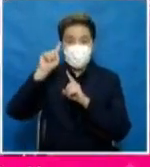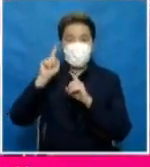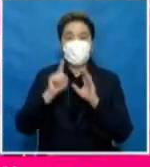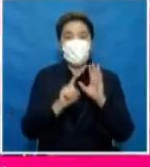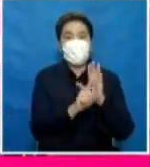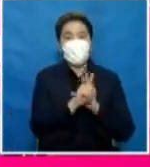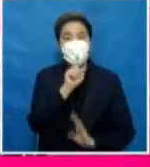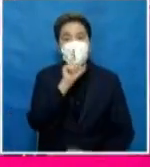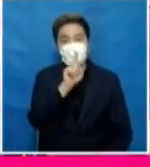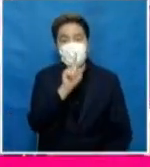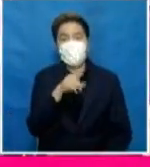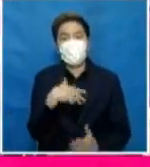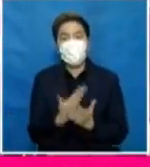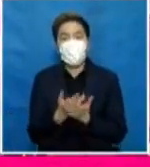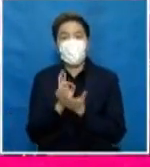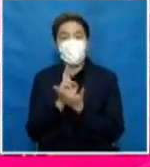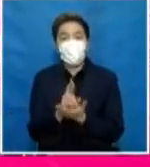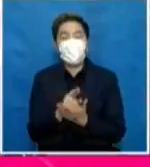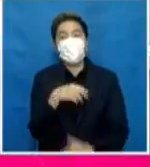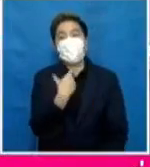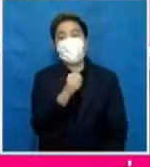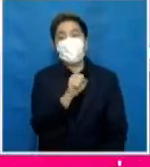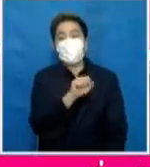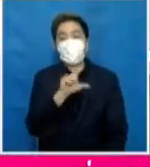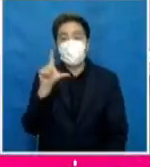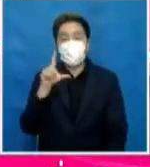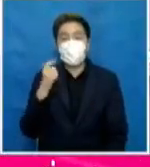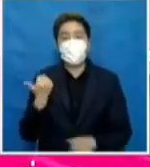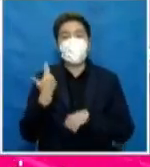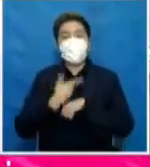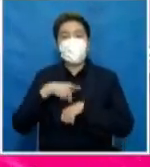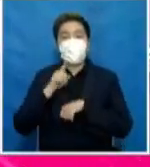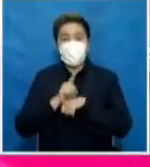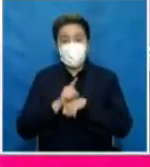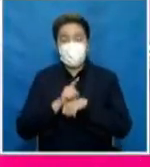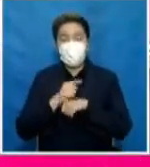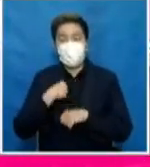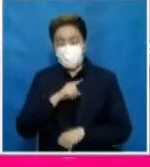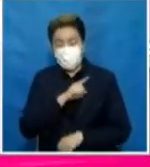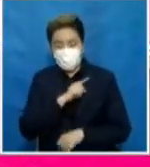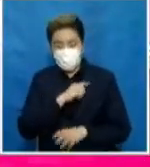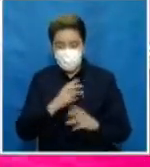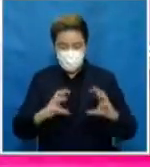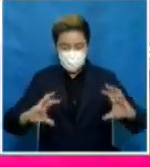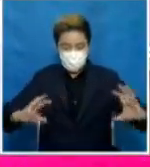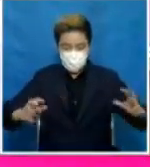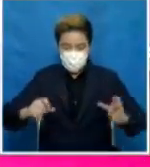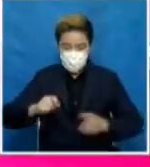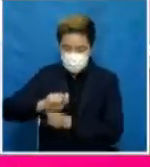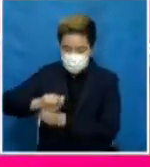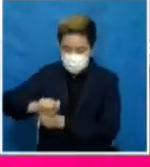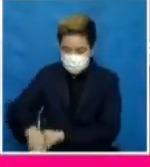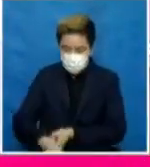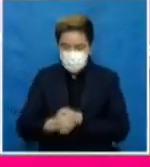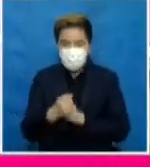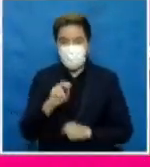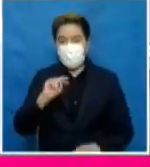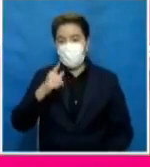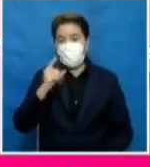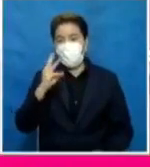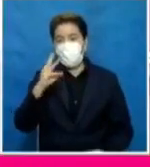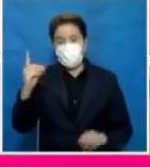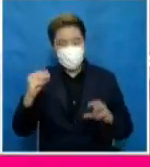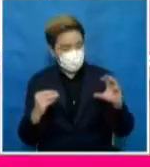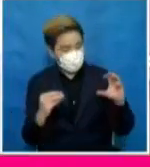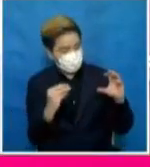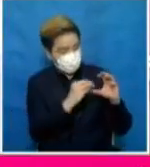1ครั้งเป็นเงิน10ล้านบาทโดยประธานกรรมการจะเป็นผู้สุ่มตักลูกบอลที่มีเลขงวดและหมวดอักษรจ